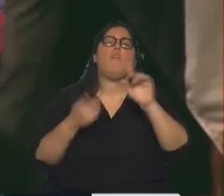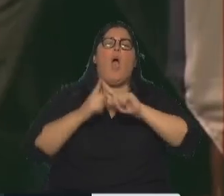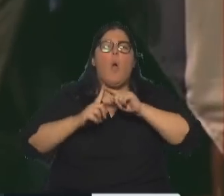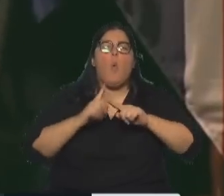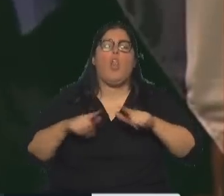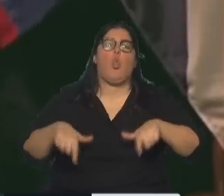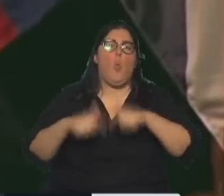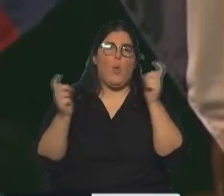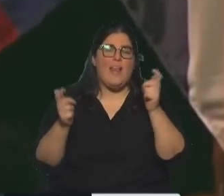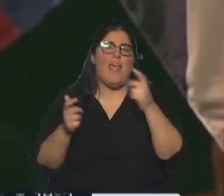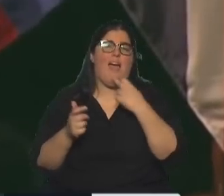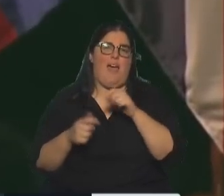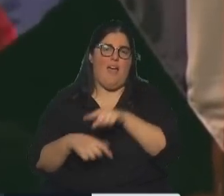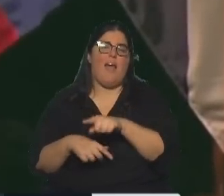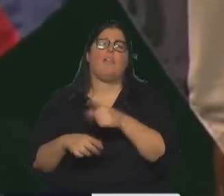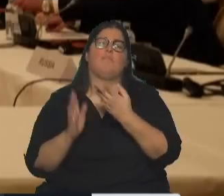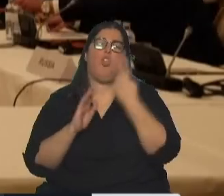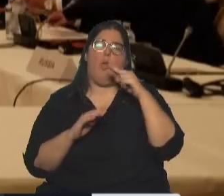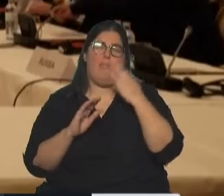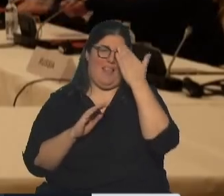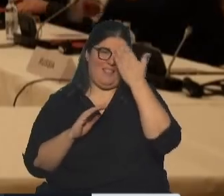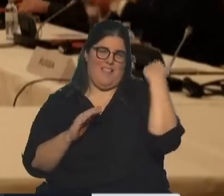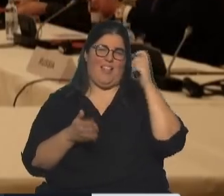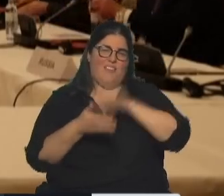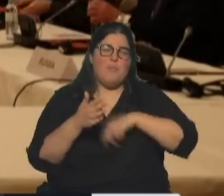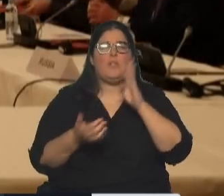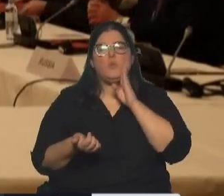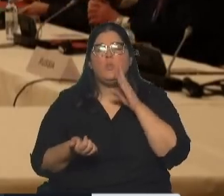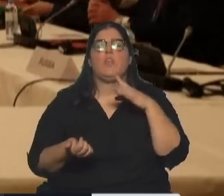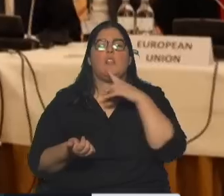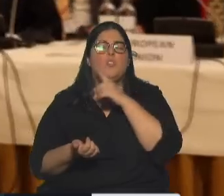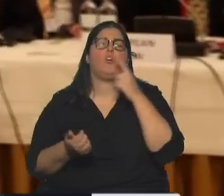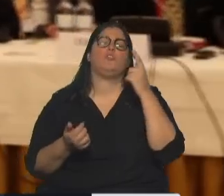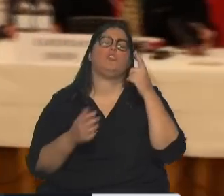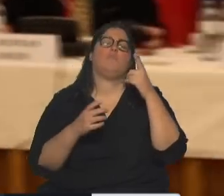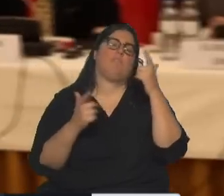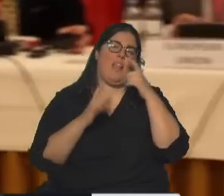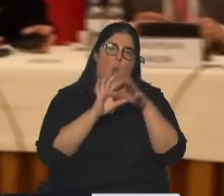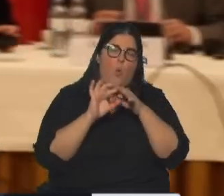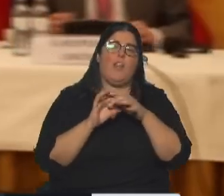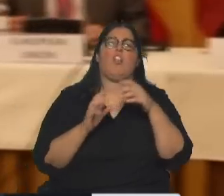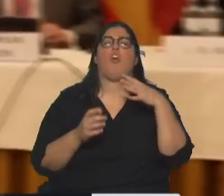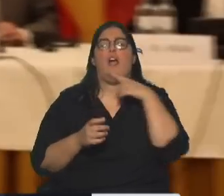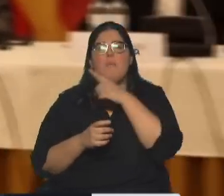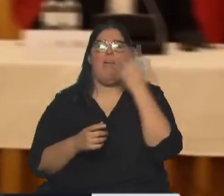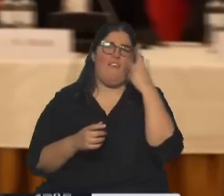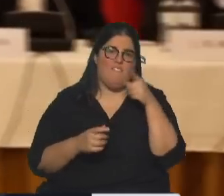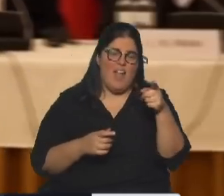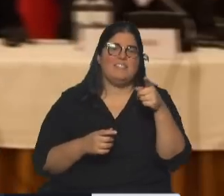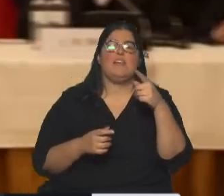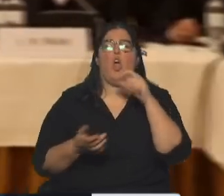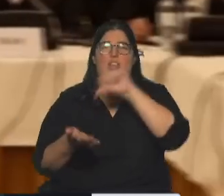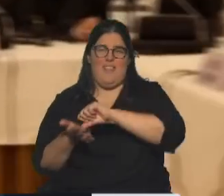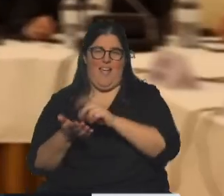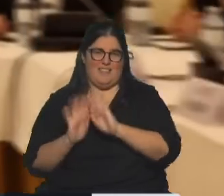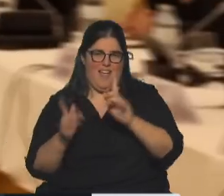nuclear, firmado en 2015 por Estados Unidos, Rusia, China, Reino Unido, Francia y Alemania con Irán, las negociaciones en